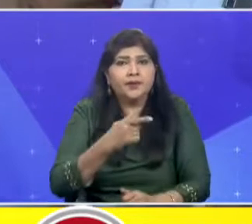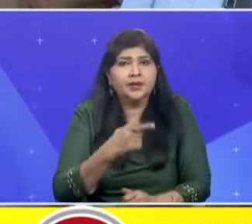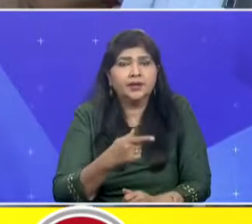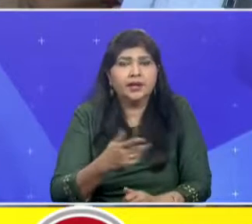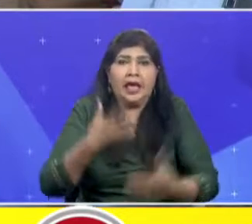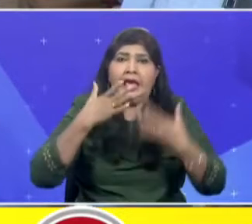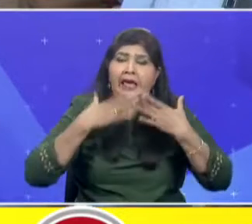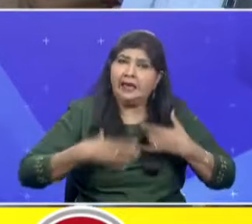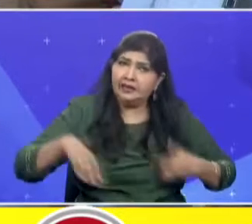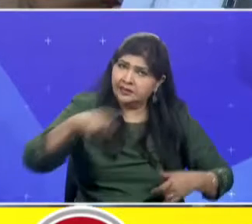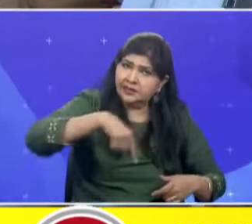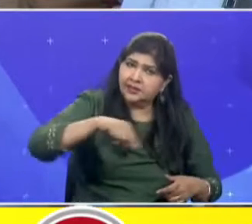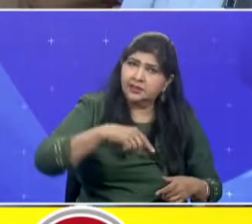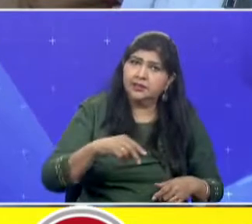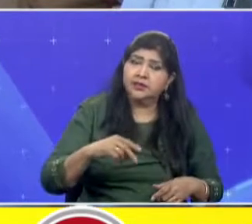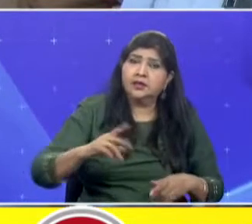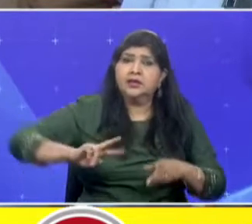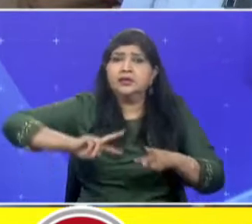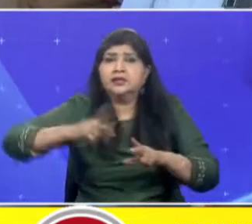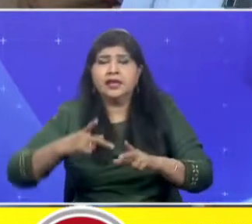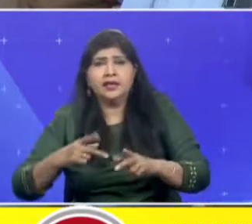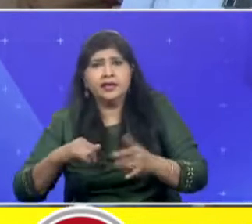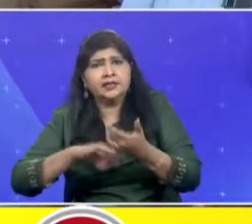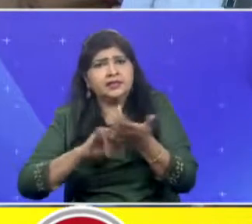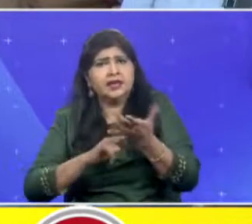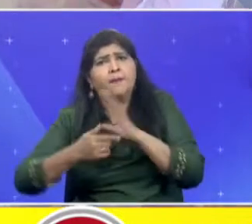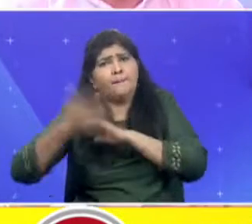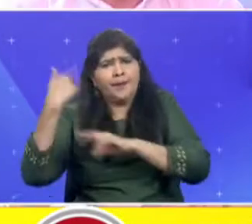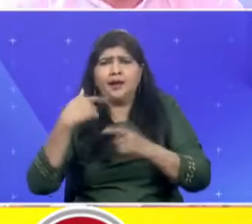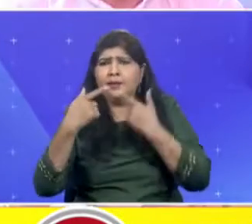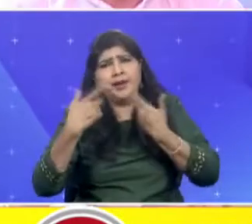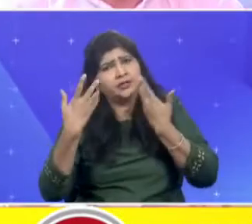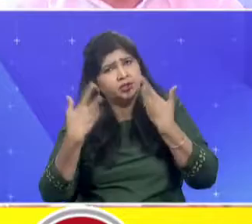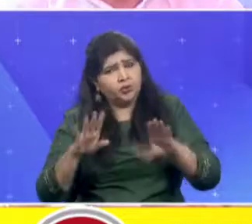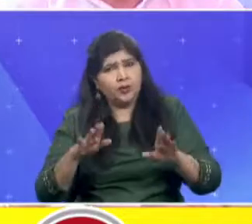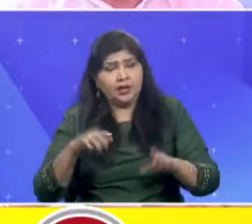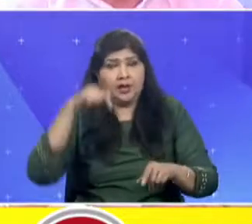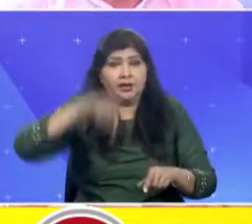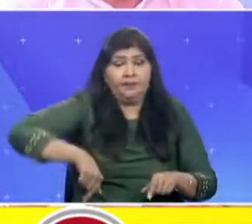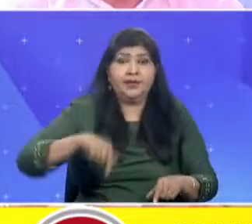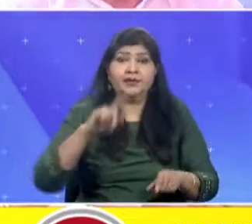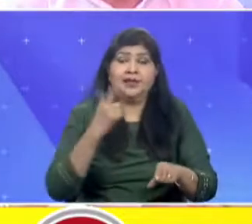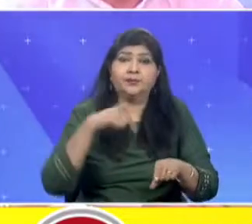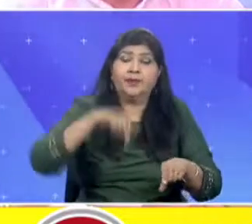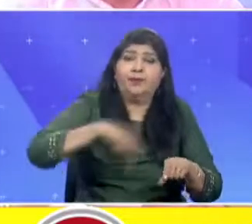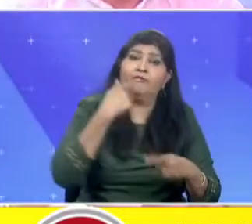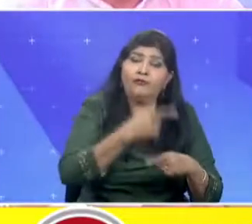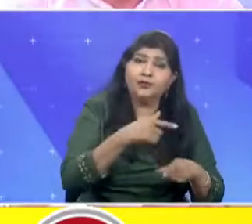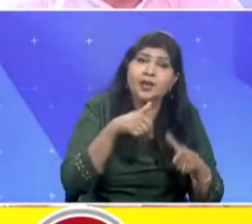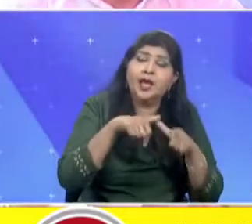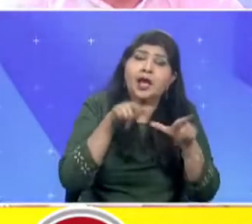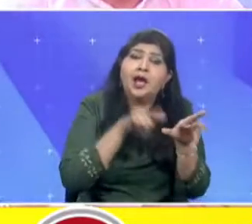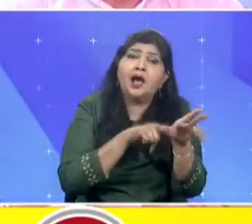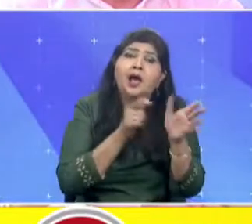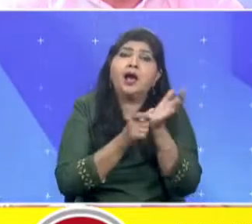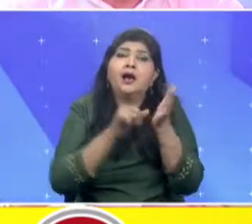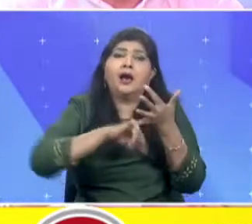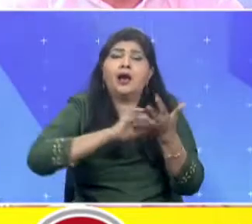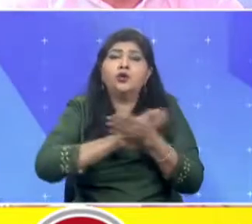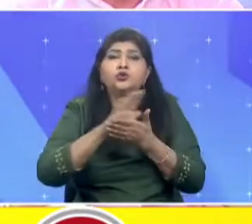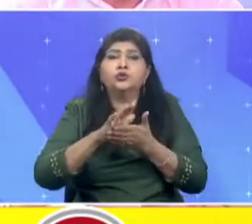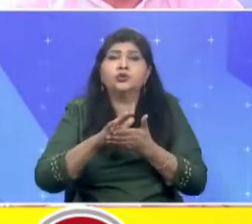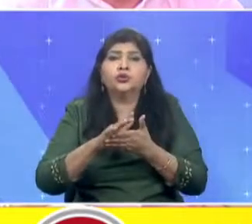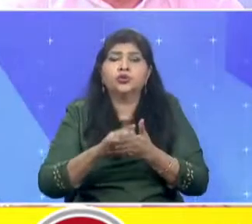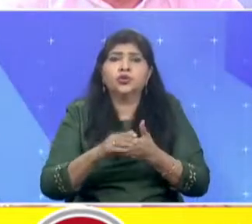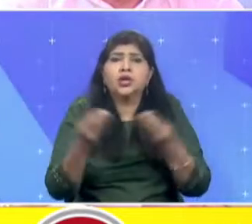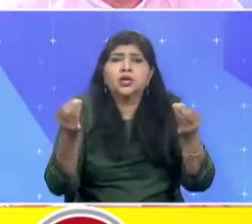हेल्थ सेक्टर के दूसरे स्टार्टअप्स पर तो मैं पहले भी कई बार बात कर चुका हूं, लेकिन इस बार